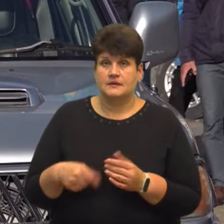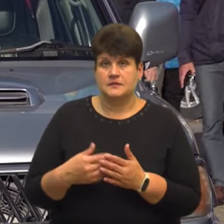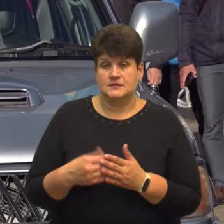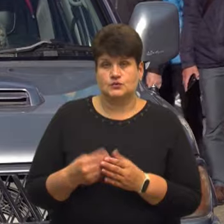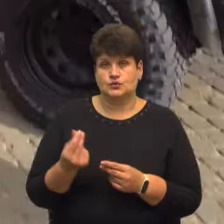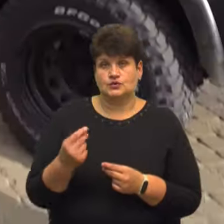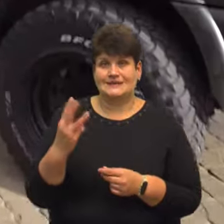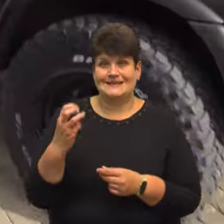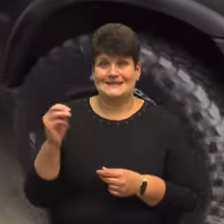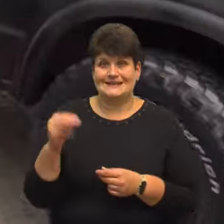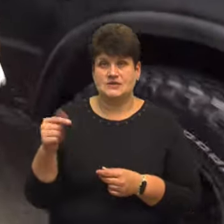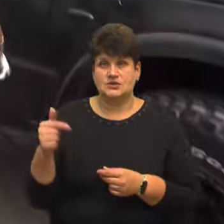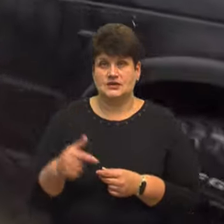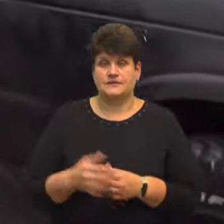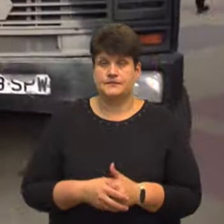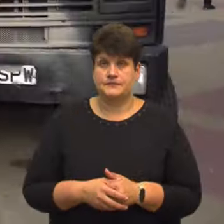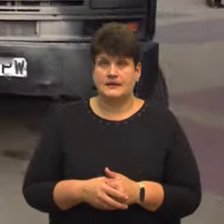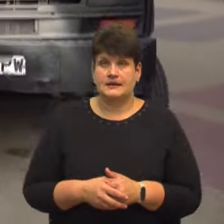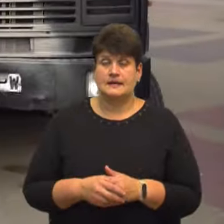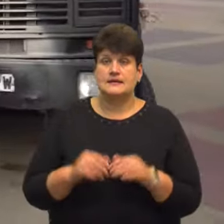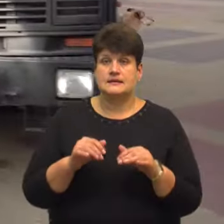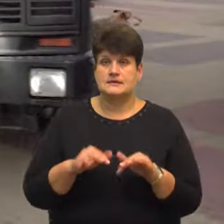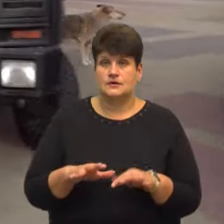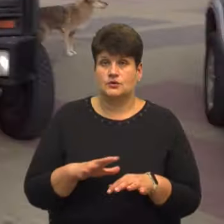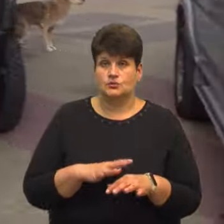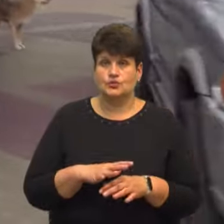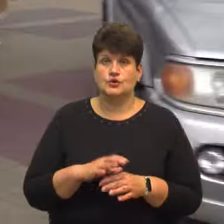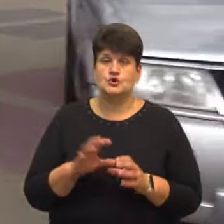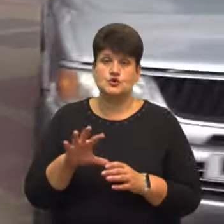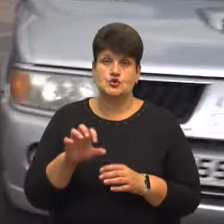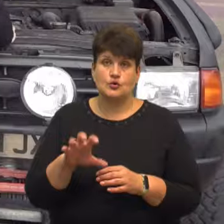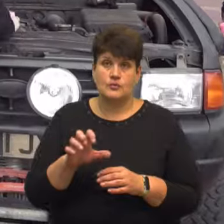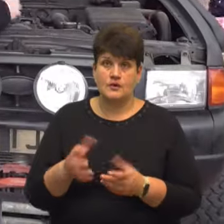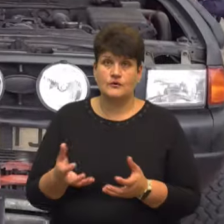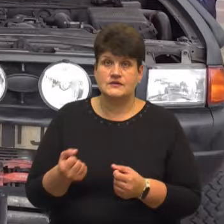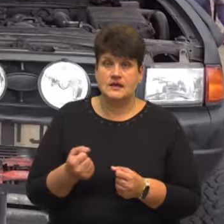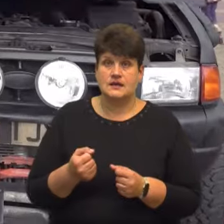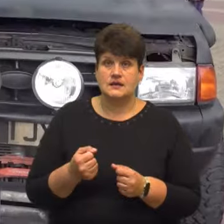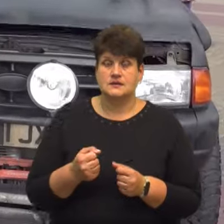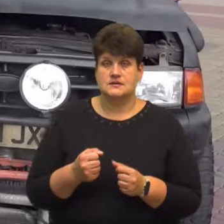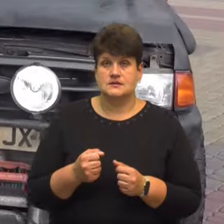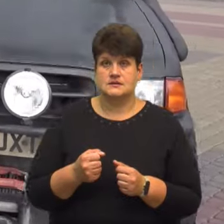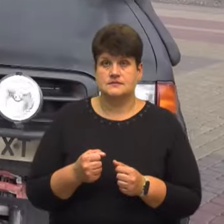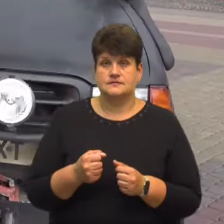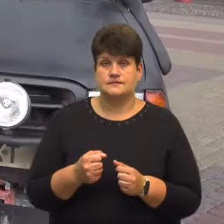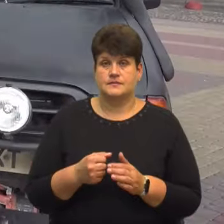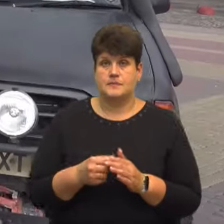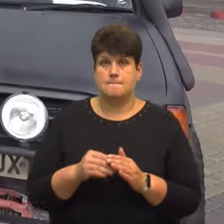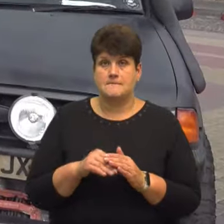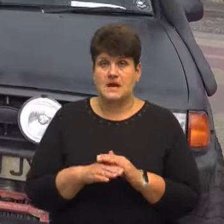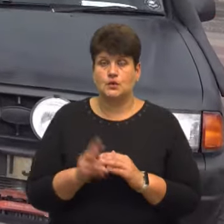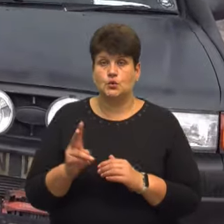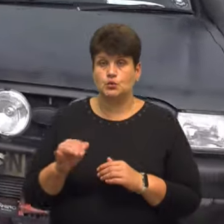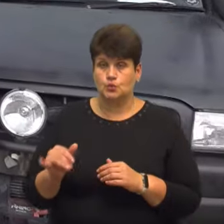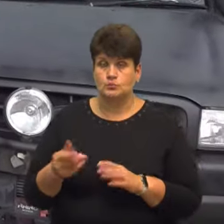каже волонтерка на заході з людмилою була і собака Келлі яку взяли з притулку планують